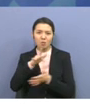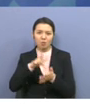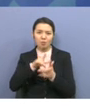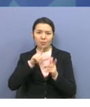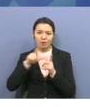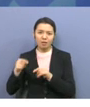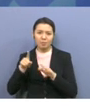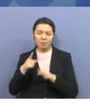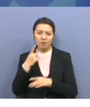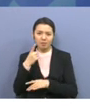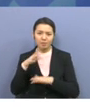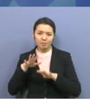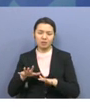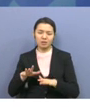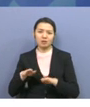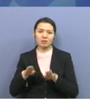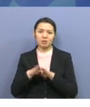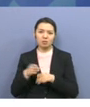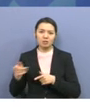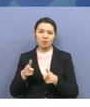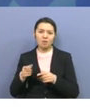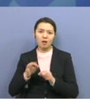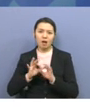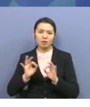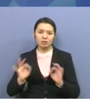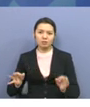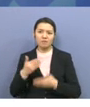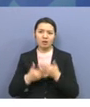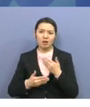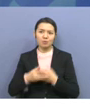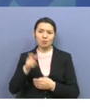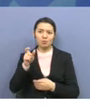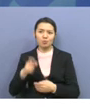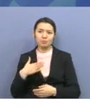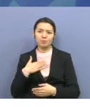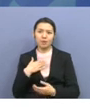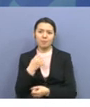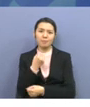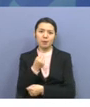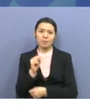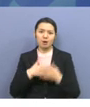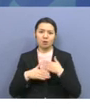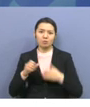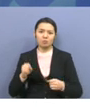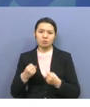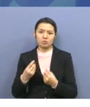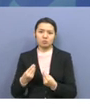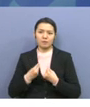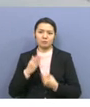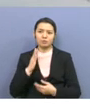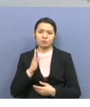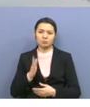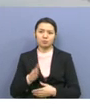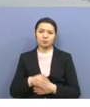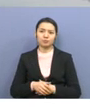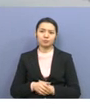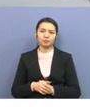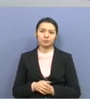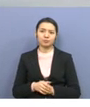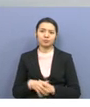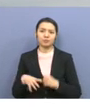ие болды. Бүгінгі жарысқа дайындық жақсы. Мүмкіндігі шектеулі жандарға біздің жеңісіміз қуат, шабыт берері сөзсіз.